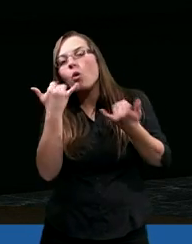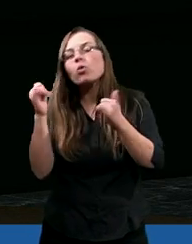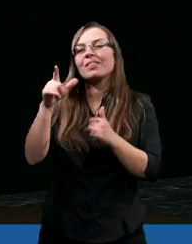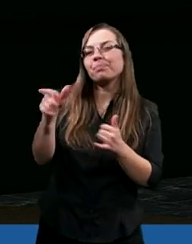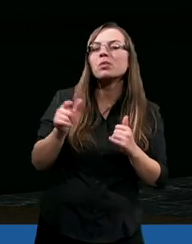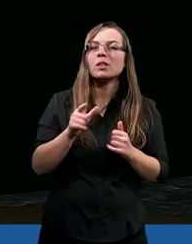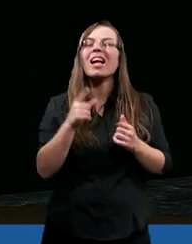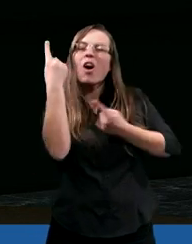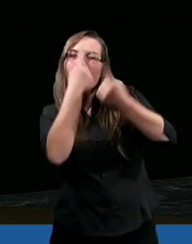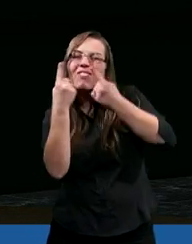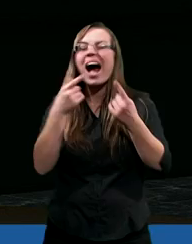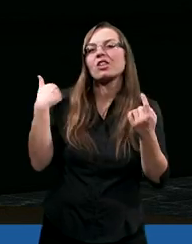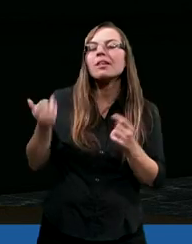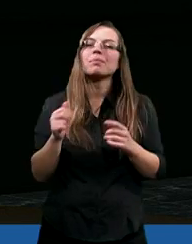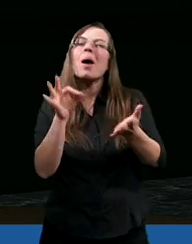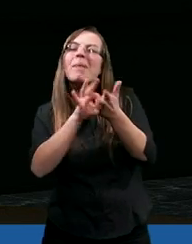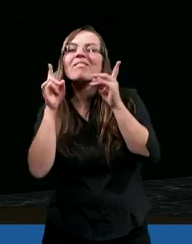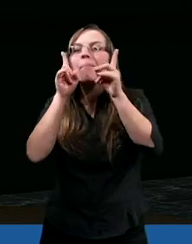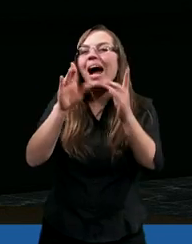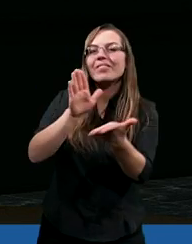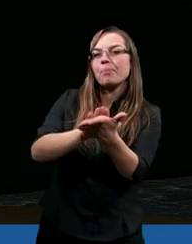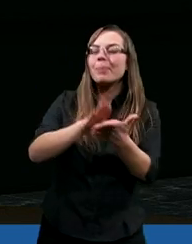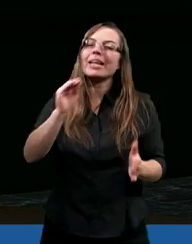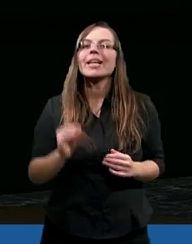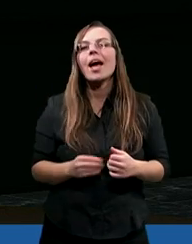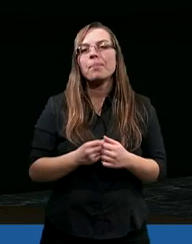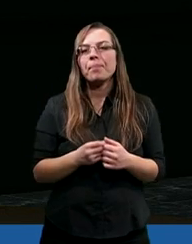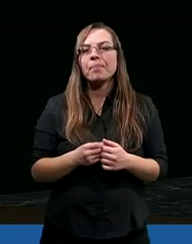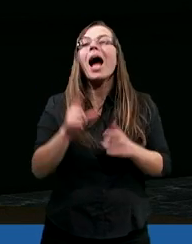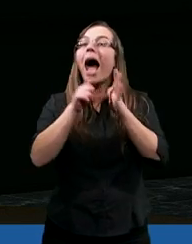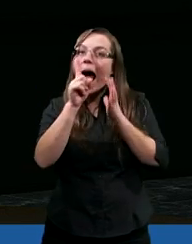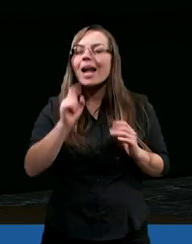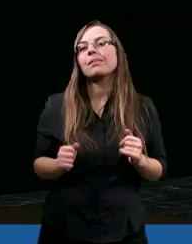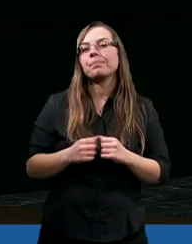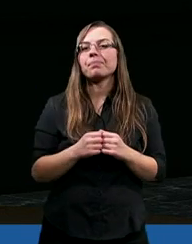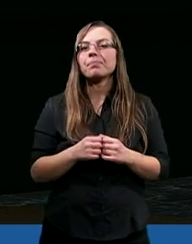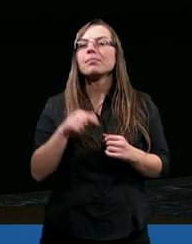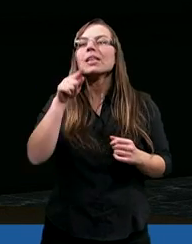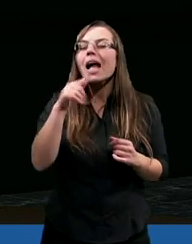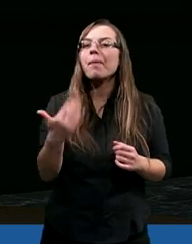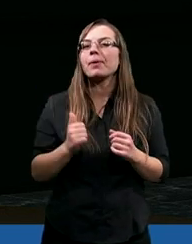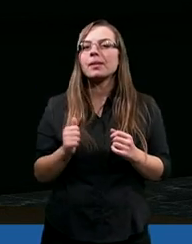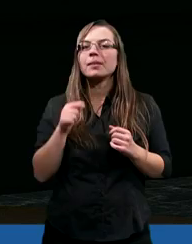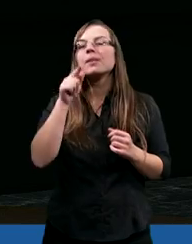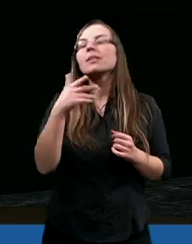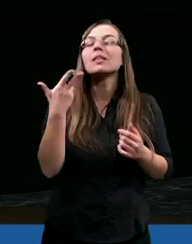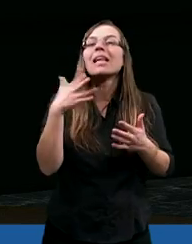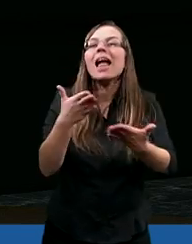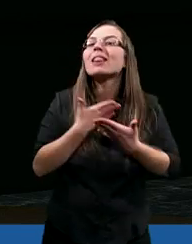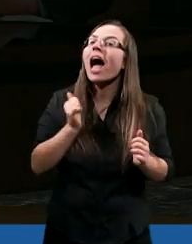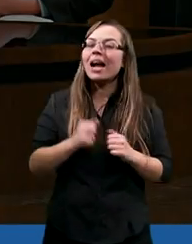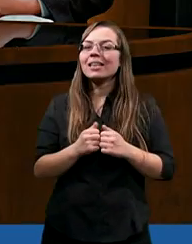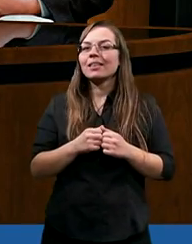tam rozważać pewne prawdy biblijne, ale oni mi dali